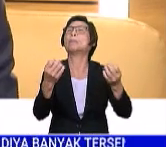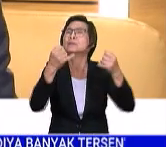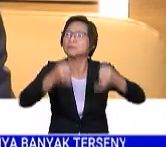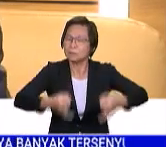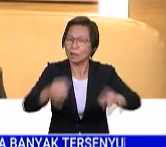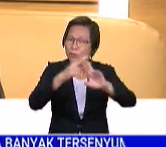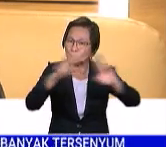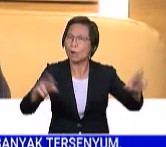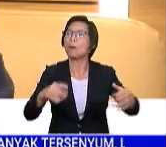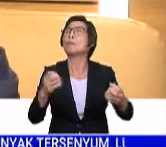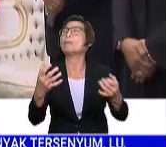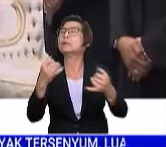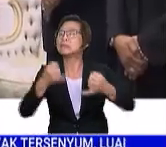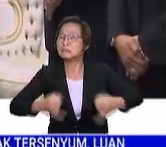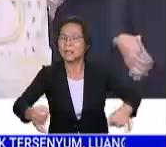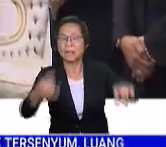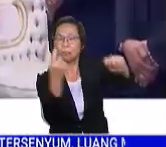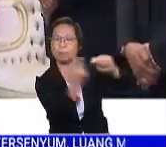yang under construction.